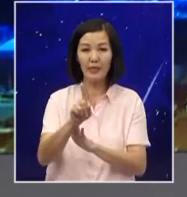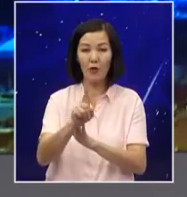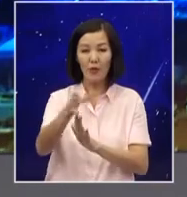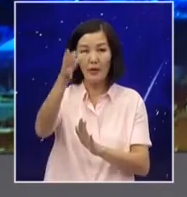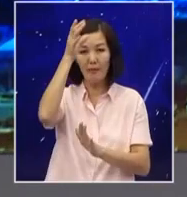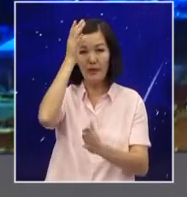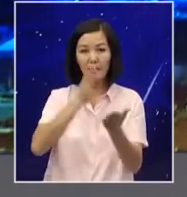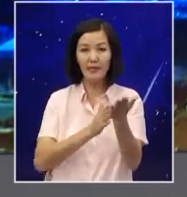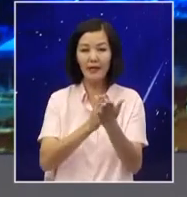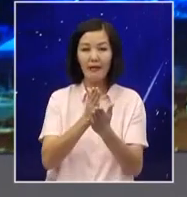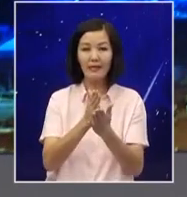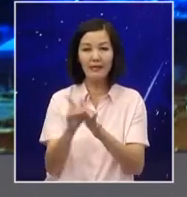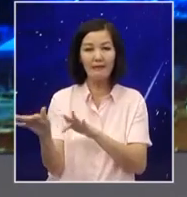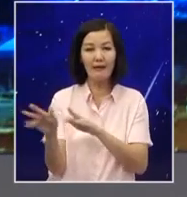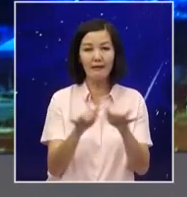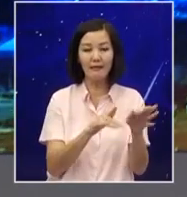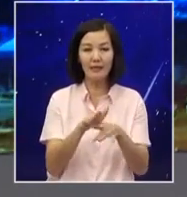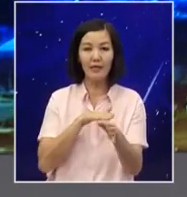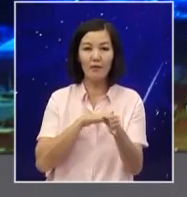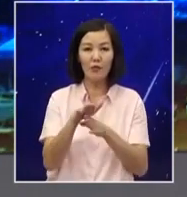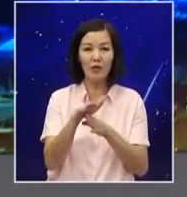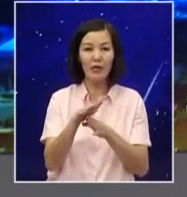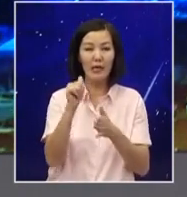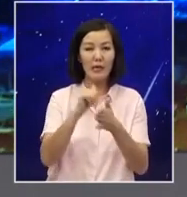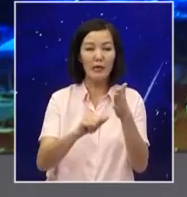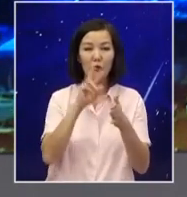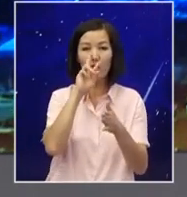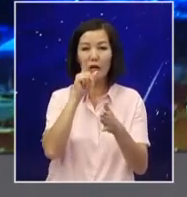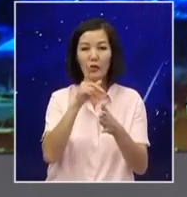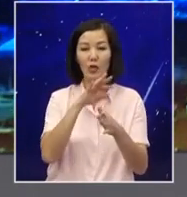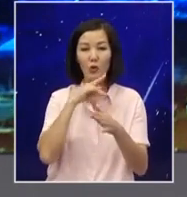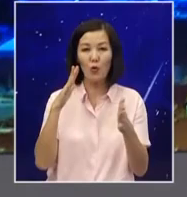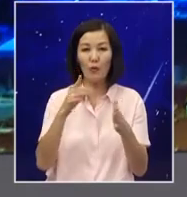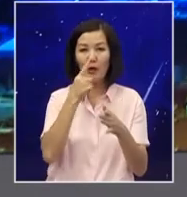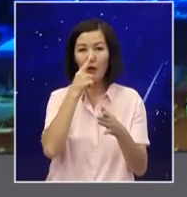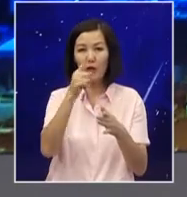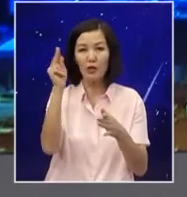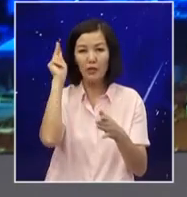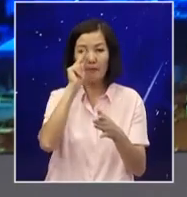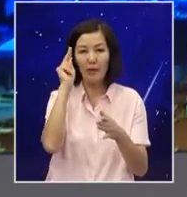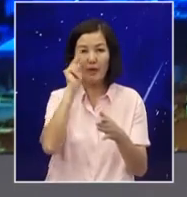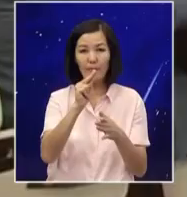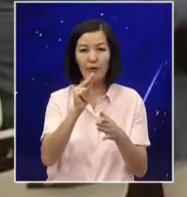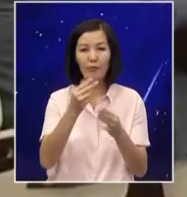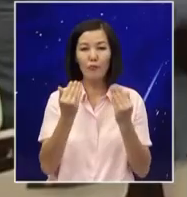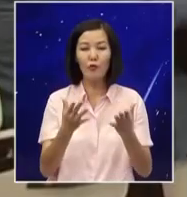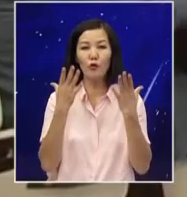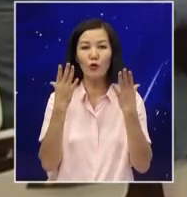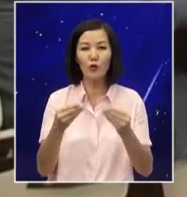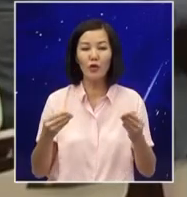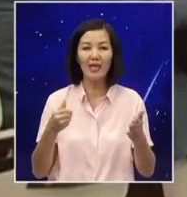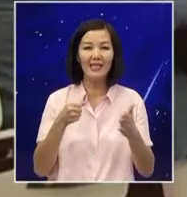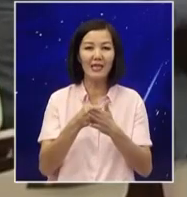саласында да бірқатар оң істер болмақ, себебі кемшілік көп. Мәселен, қашықтықтан оқыту білім беру жүйесінде әлі күнге дейін нақты